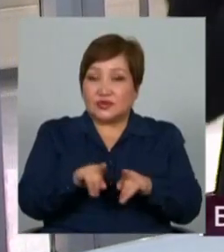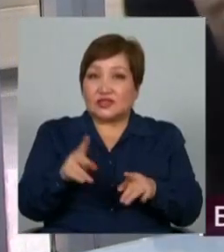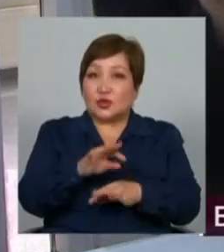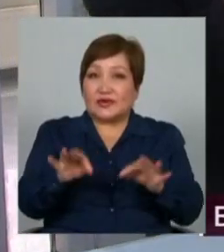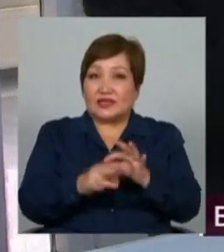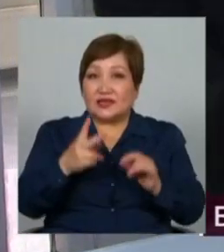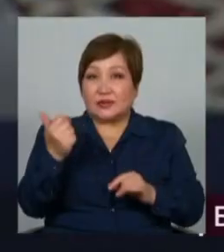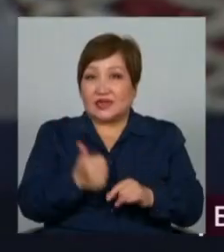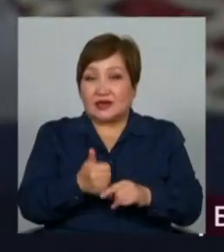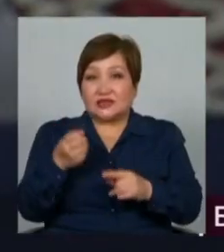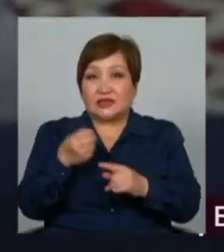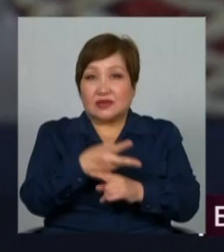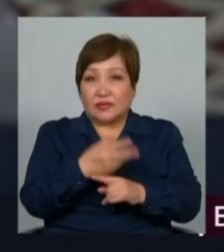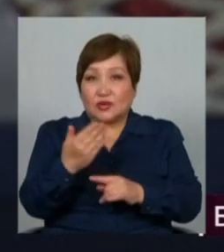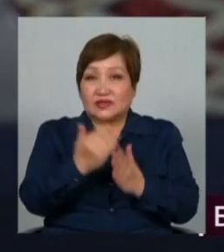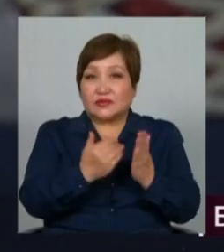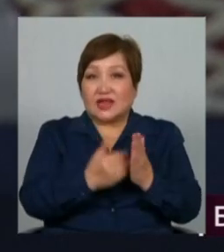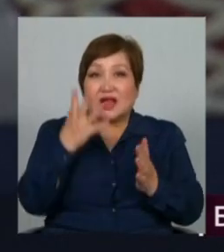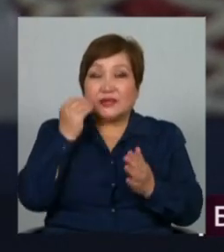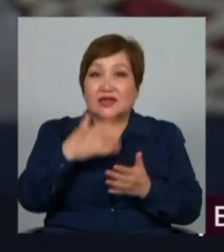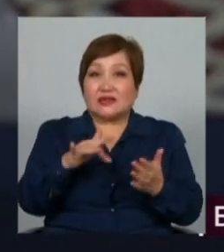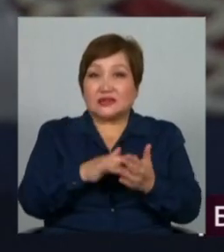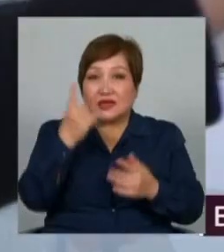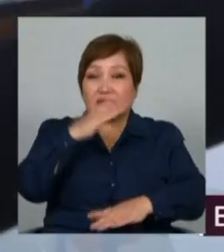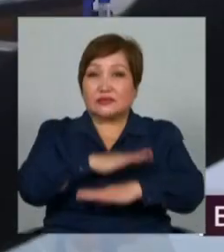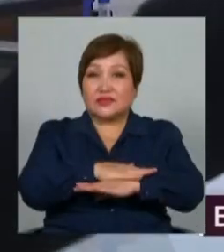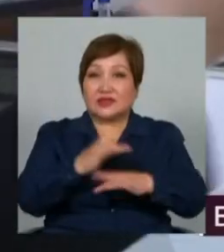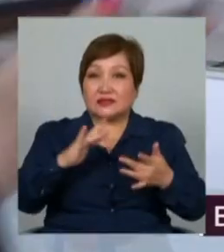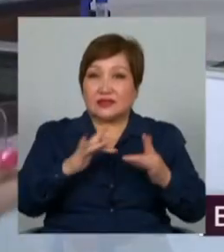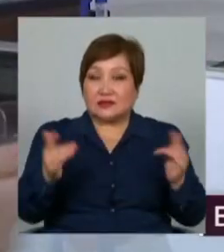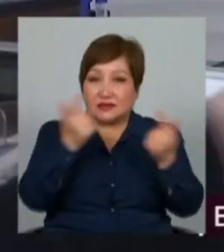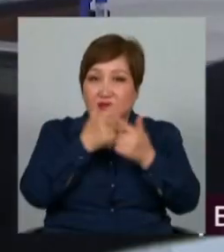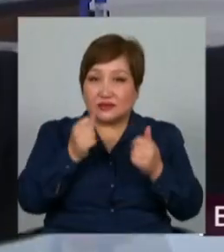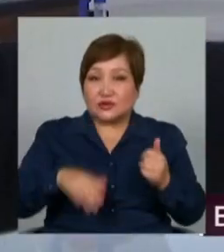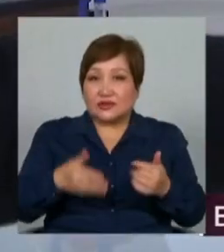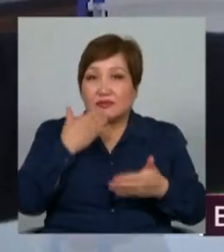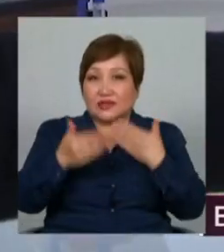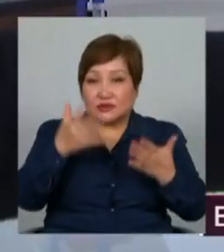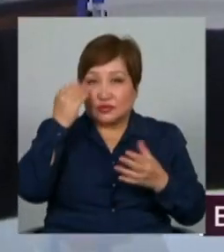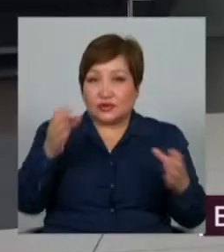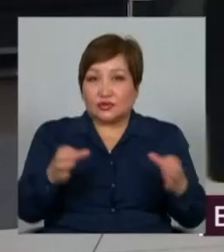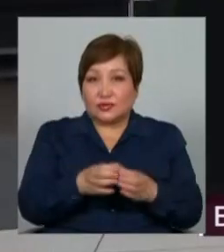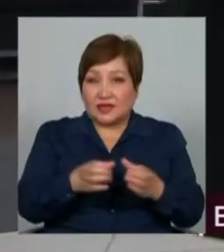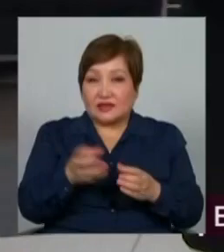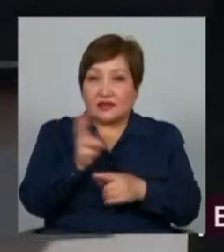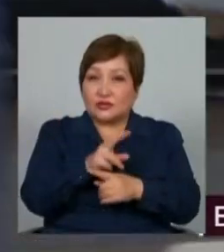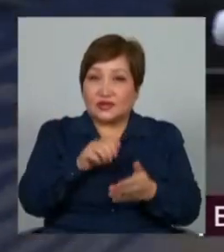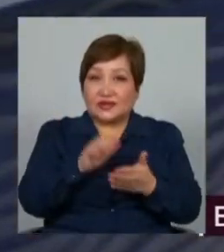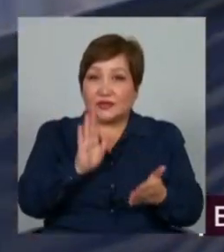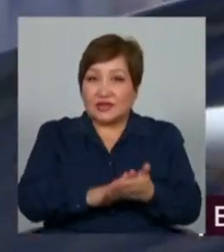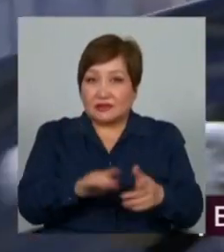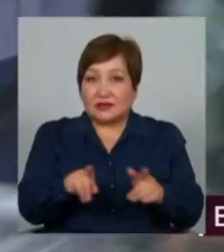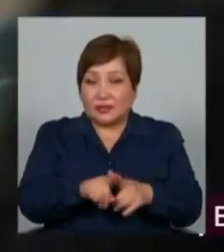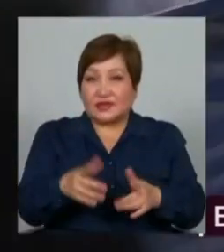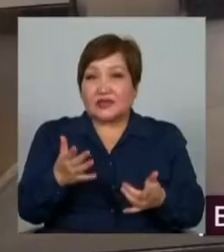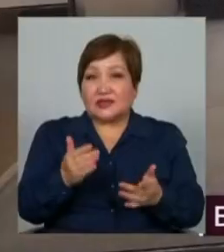шығарылып, олардың тізімі Алматы қаласы әкімдігінің сайтында жарияланады. Кейін мониторингтік топтар келушілерді тіркемеген, яғни чекин